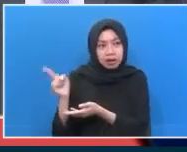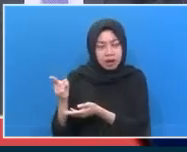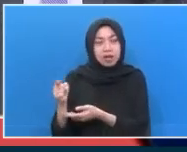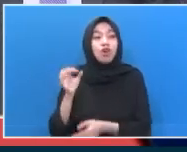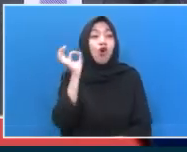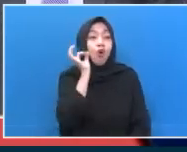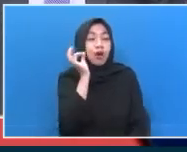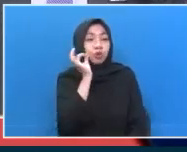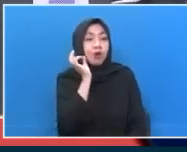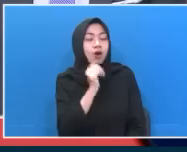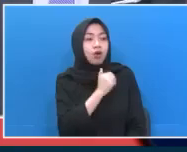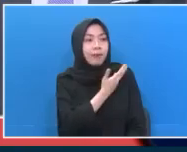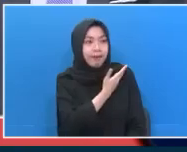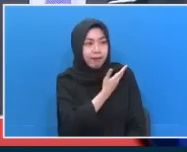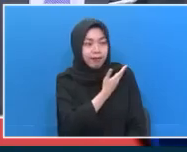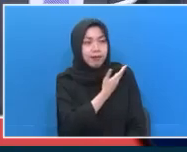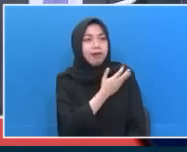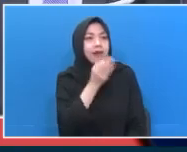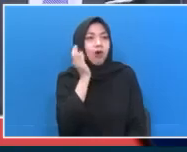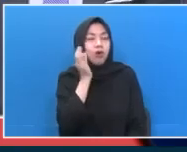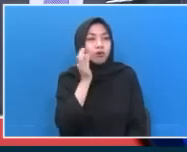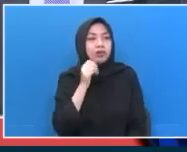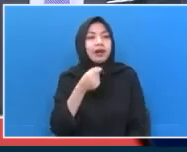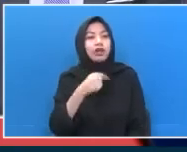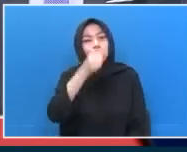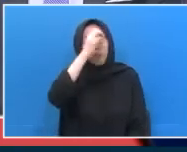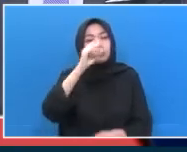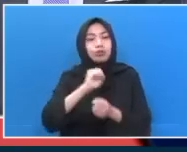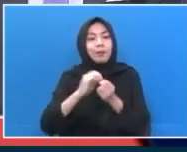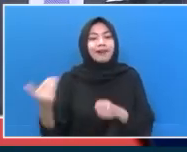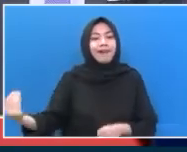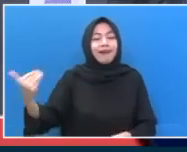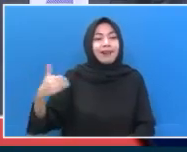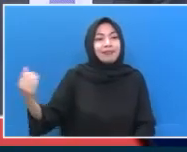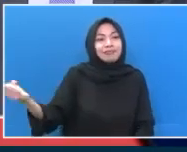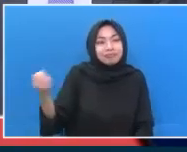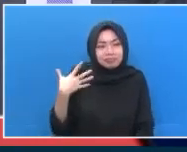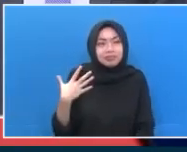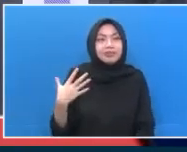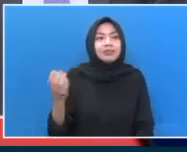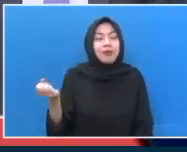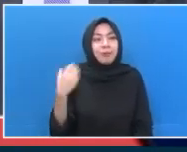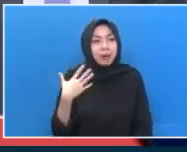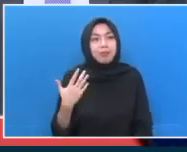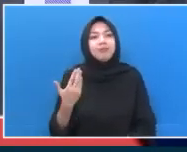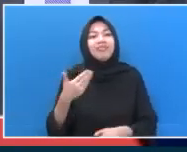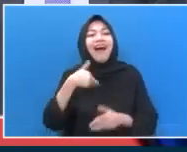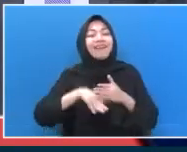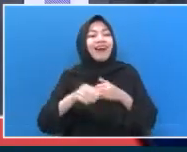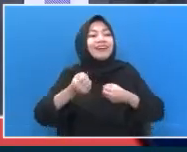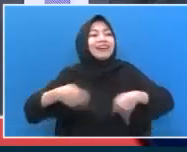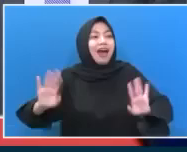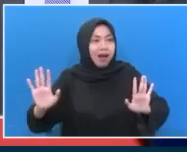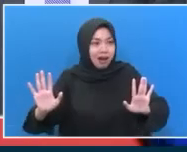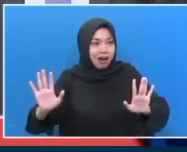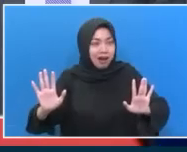tua korban menyampaikan pengaduan kepada Polrestabes Surabaya bahwa adanya hilang pada saat tanggal